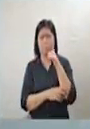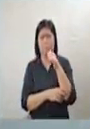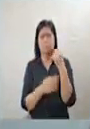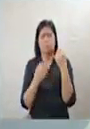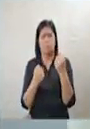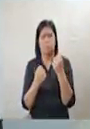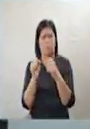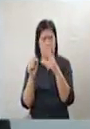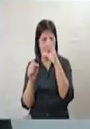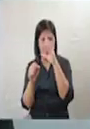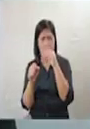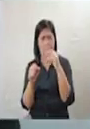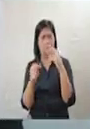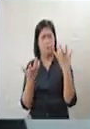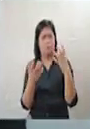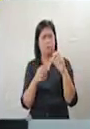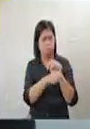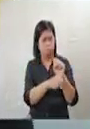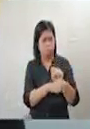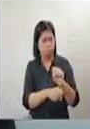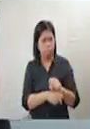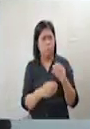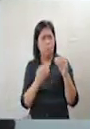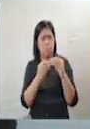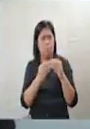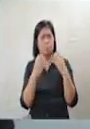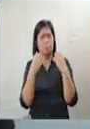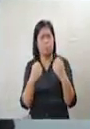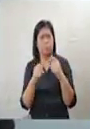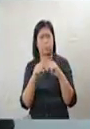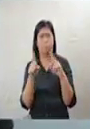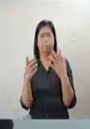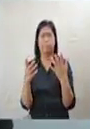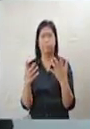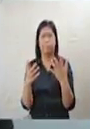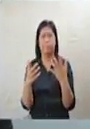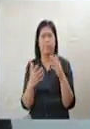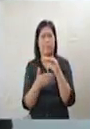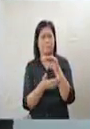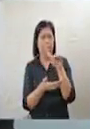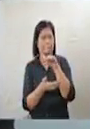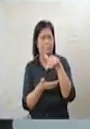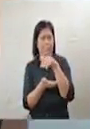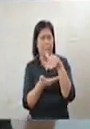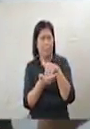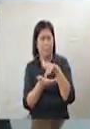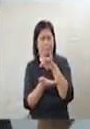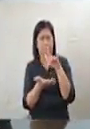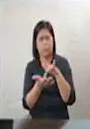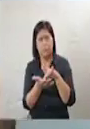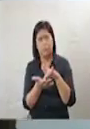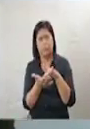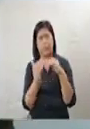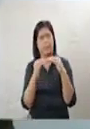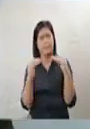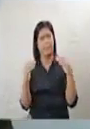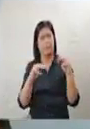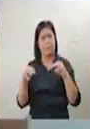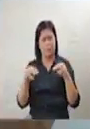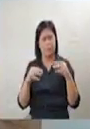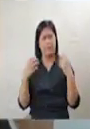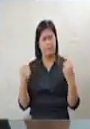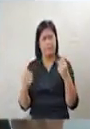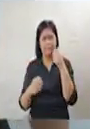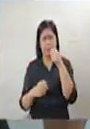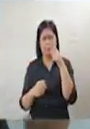ating gobyerno. Yung batas din at enforcement ng mga existing na batas tungkol sa equal pay for equal work